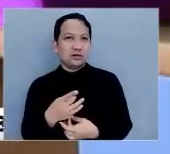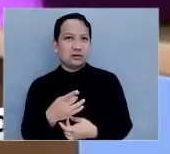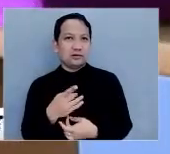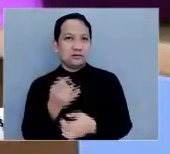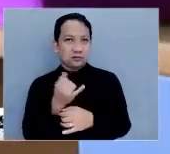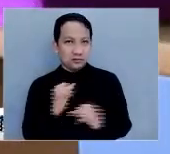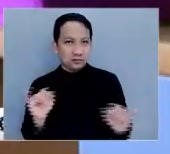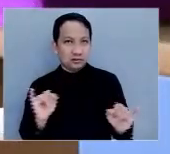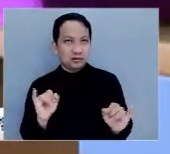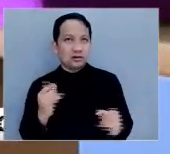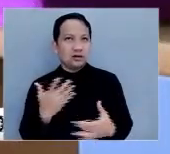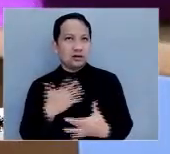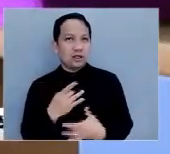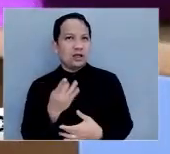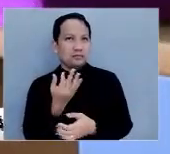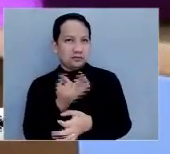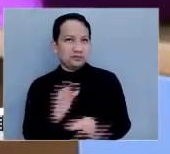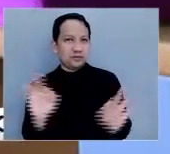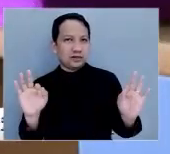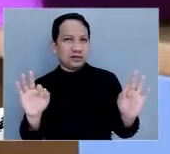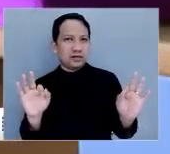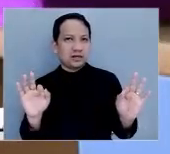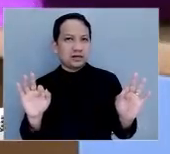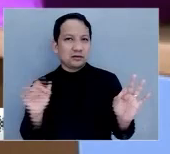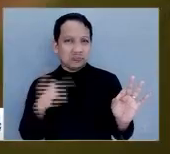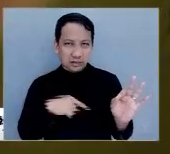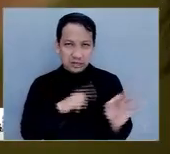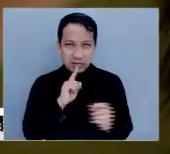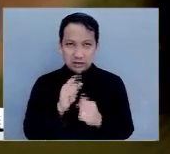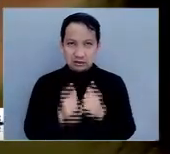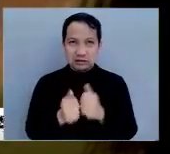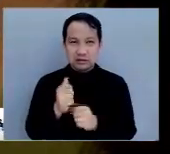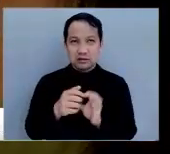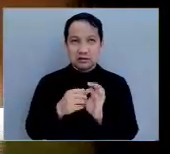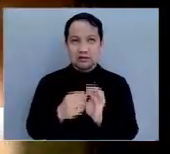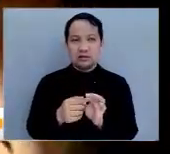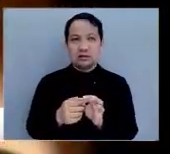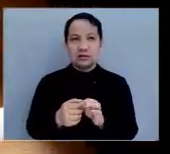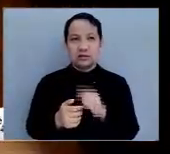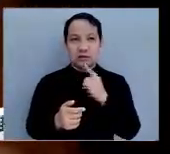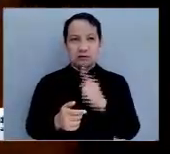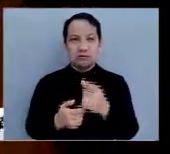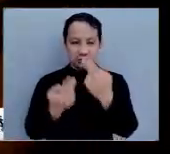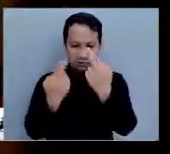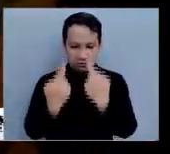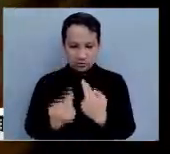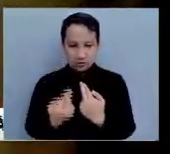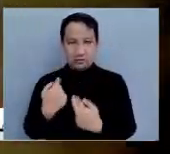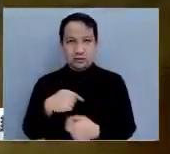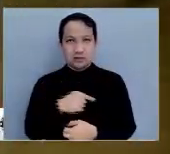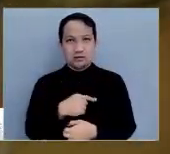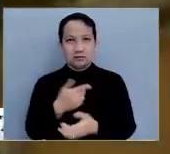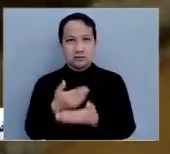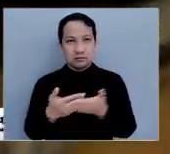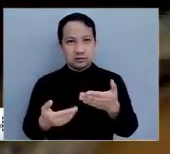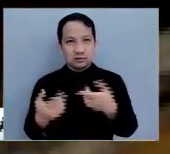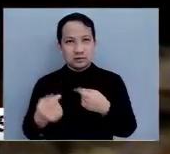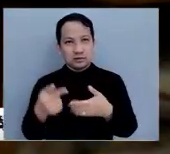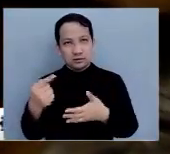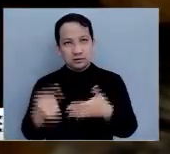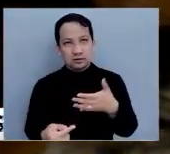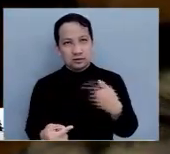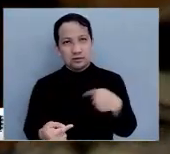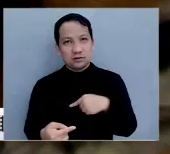I like my freedom din. And I want to meet someone na who wouldn't restrict me with the things I'm doing. Kasi nga,